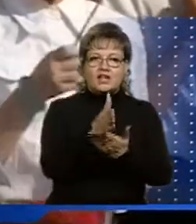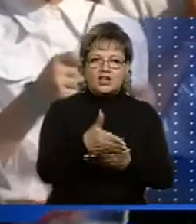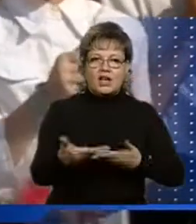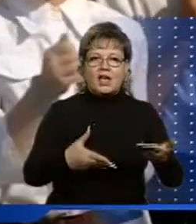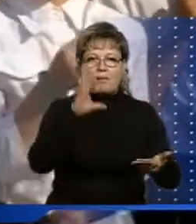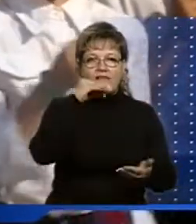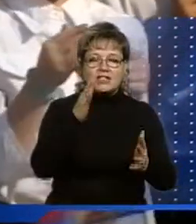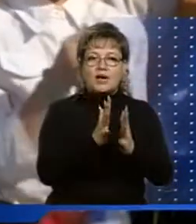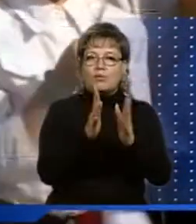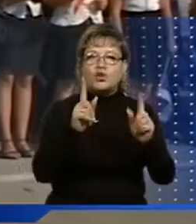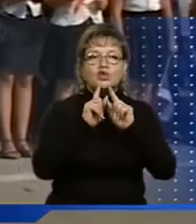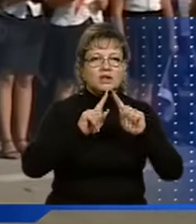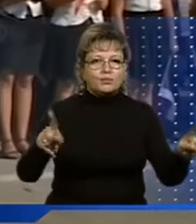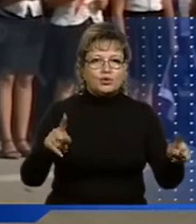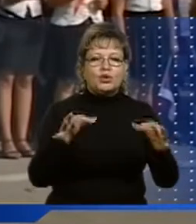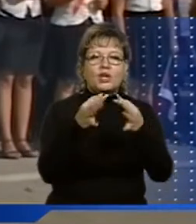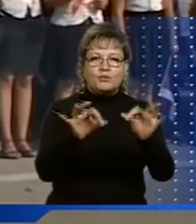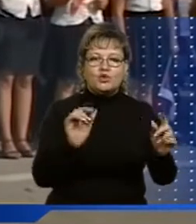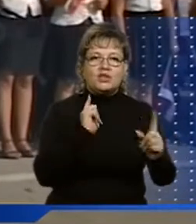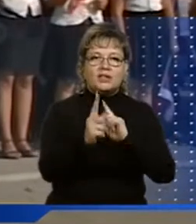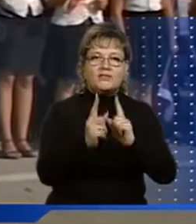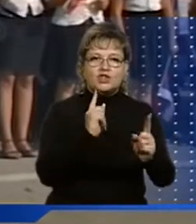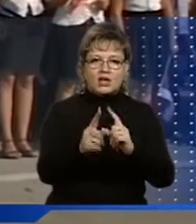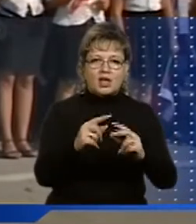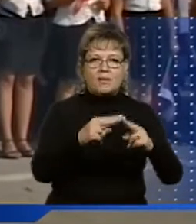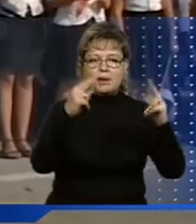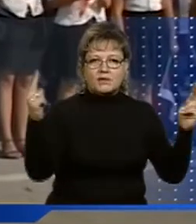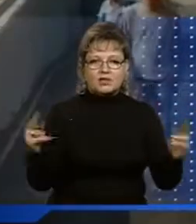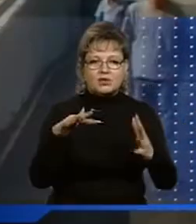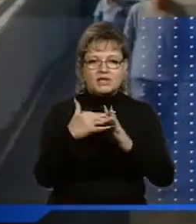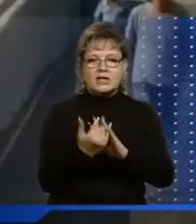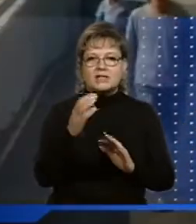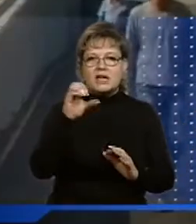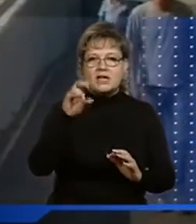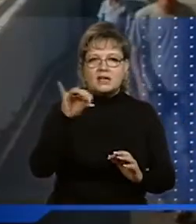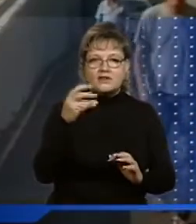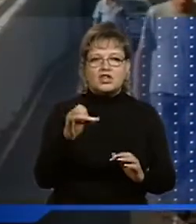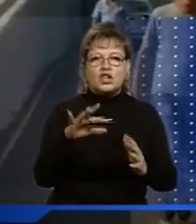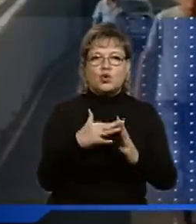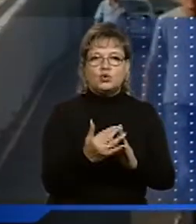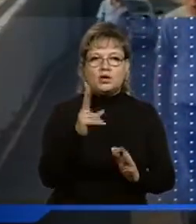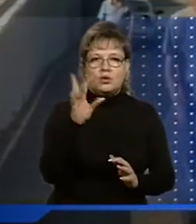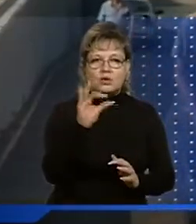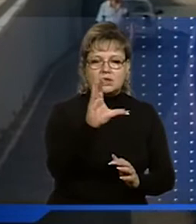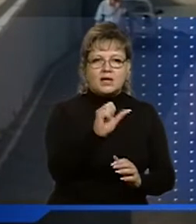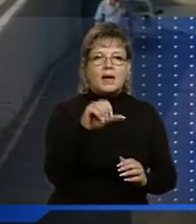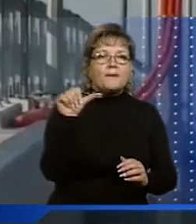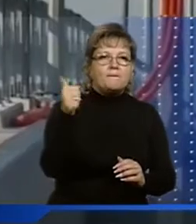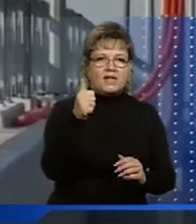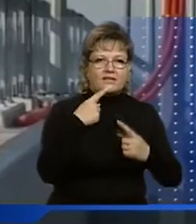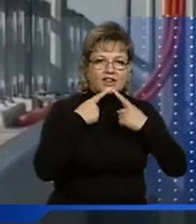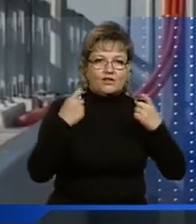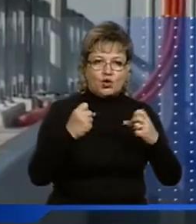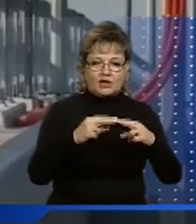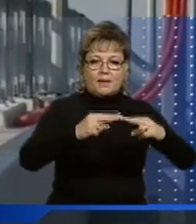Хождений по воде больше не будет. Пущено движение по новому мосту к станице Елизаветинской и хутору Коса. Это первая твердая переправа за